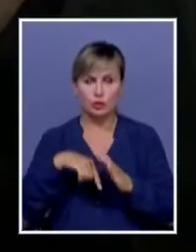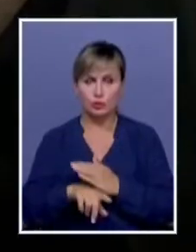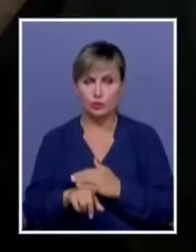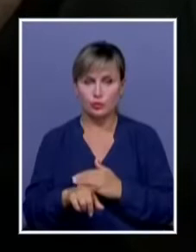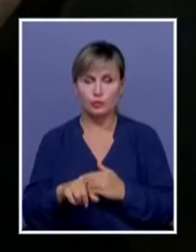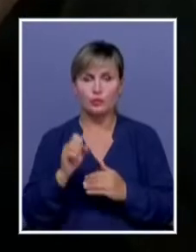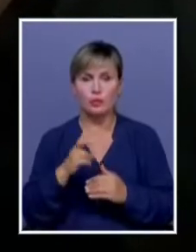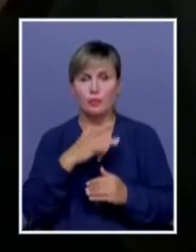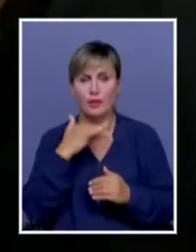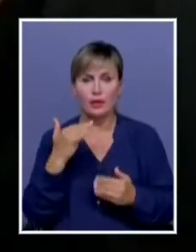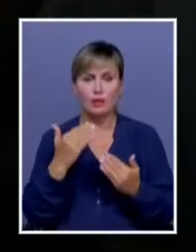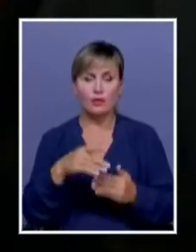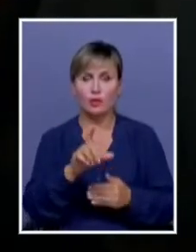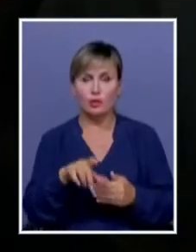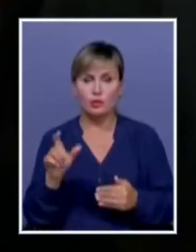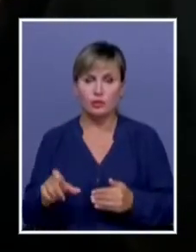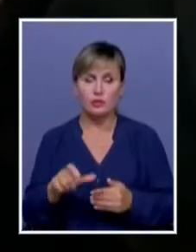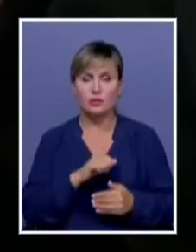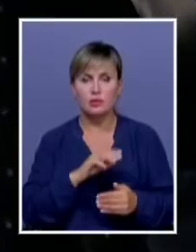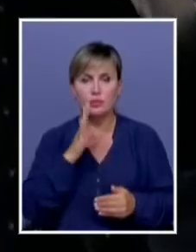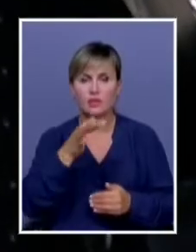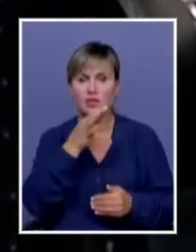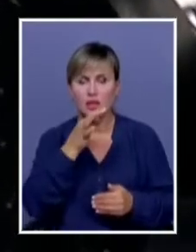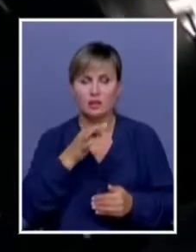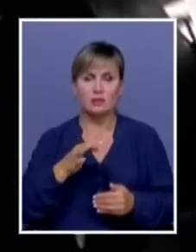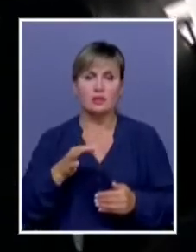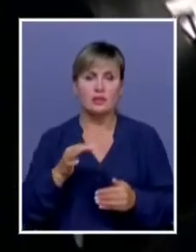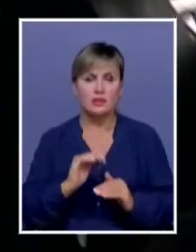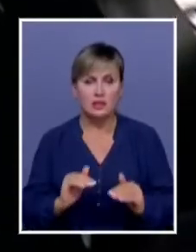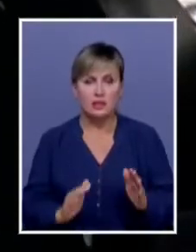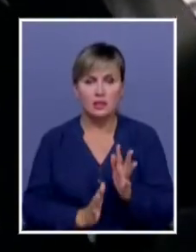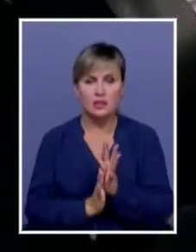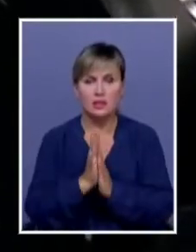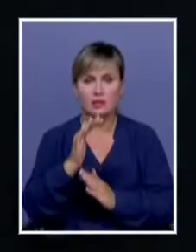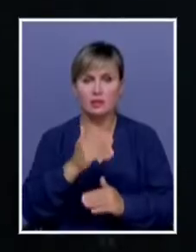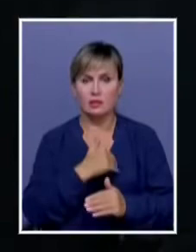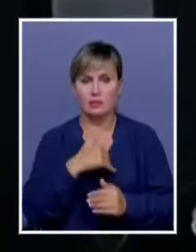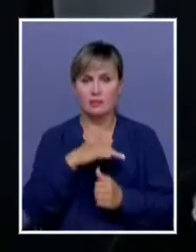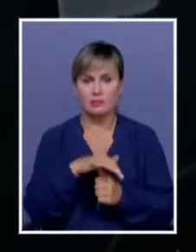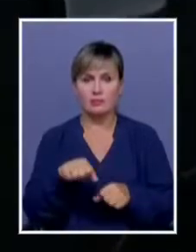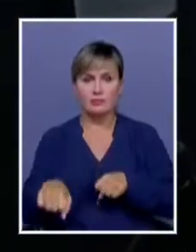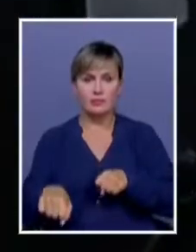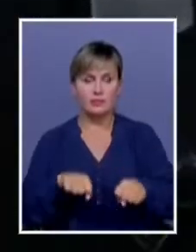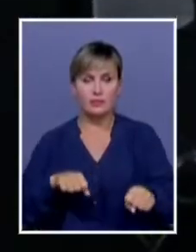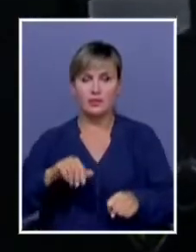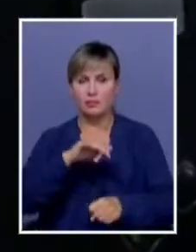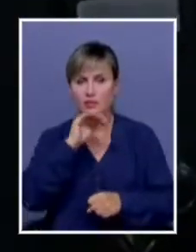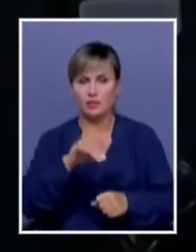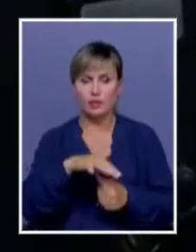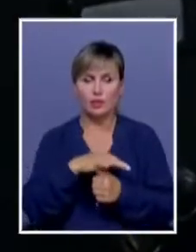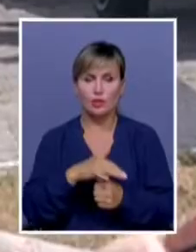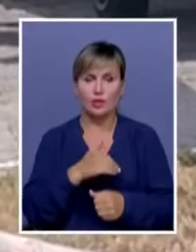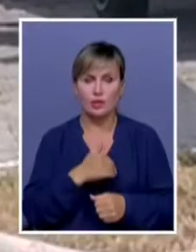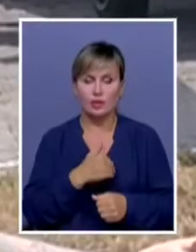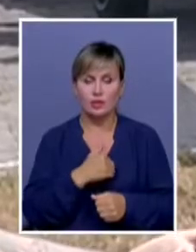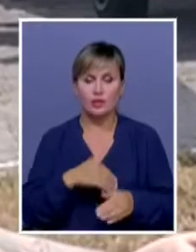обороны, как и многие его соратники, с самого раннего детства мечтал оказаться за штурвалом вертолета и стать профессиональным летчиком. Ну,